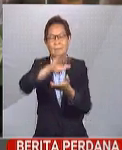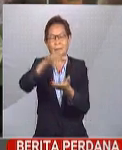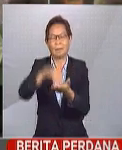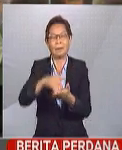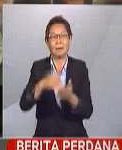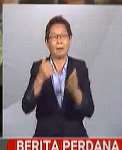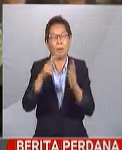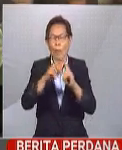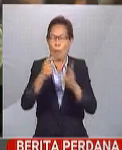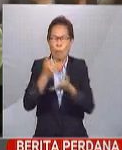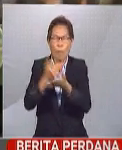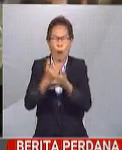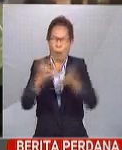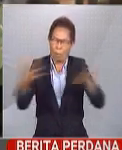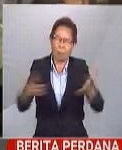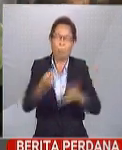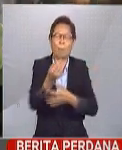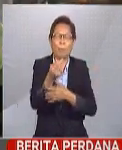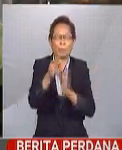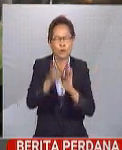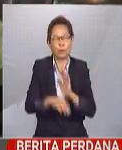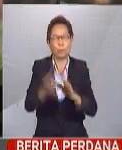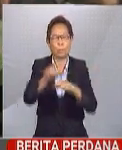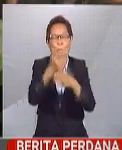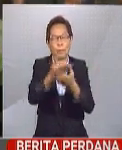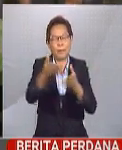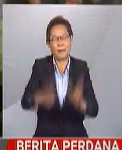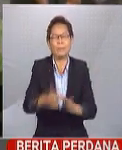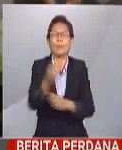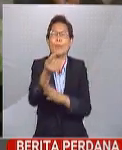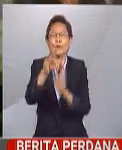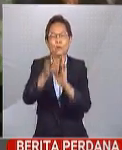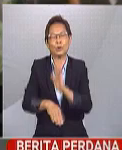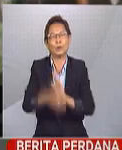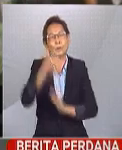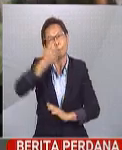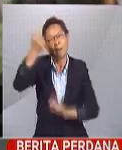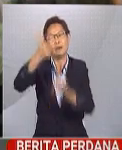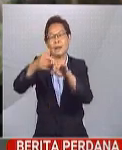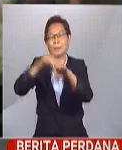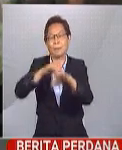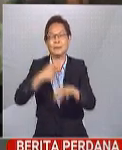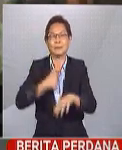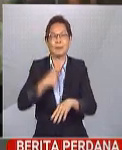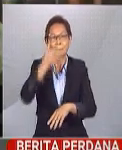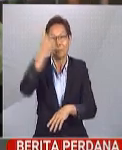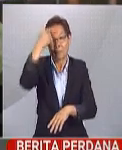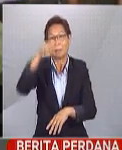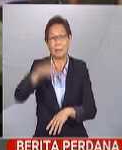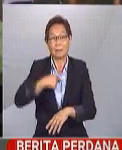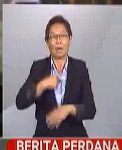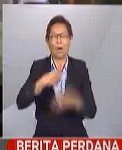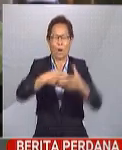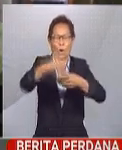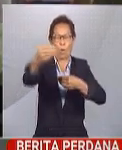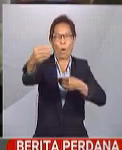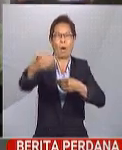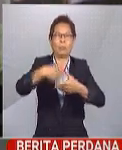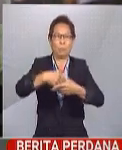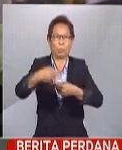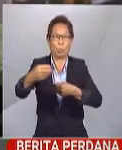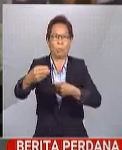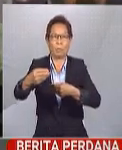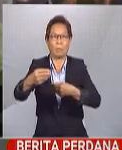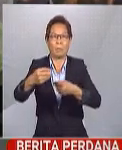sangat membantu daripada segi faktor harga, pengguna boleh dapat harga yang best lah. Yang paling terbaik pada saya, harga kalau kita pergi dekat luar nak jumpa temikai